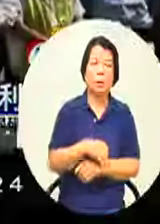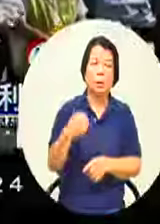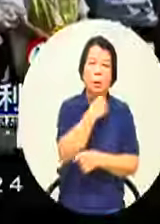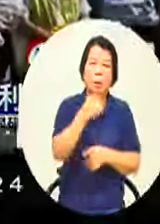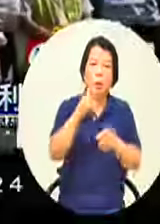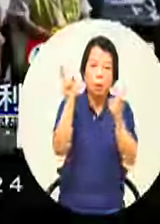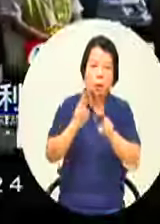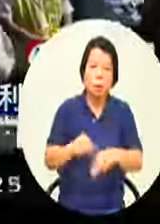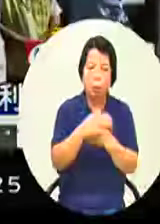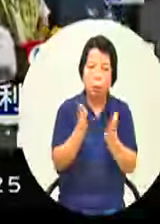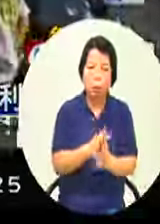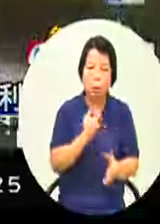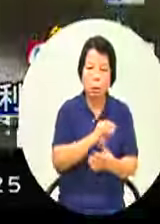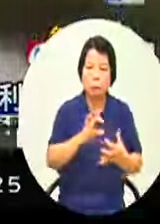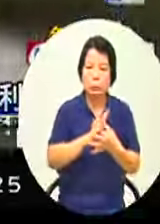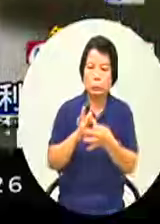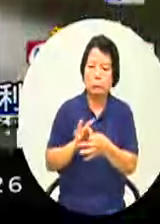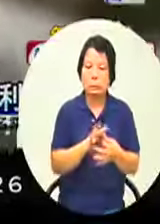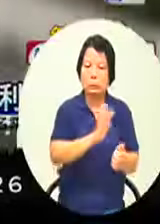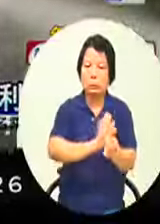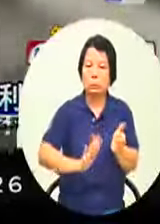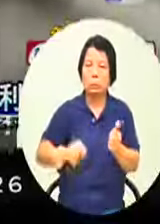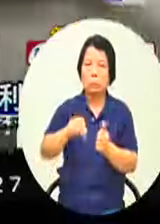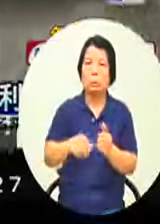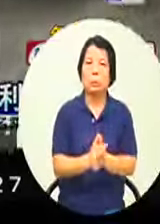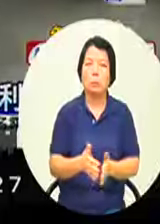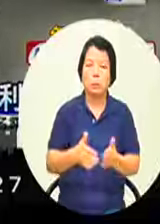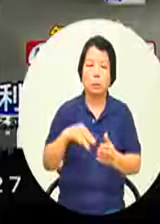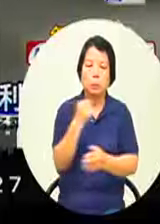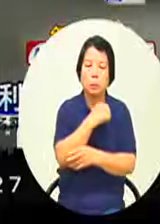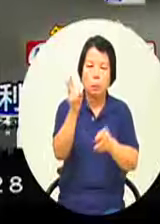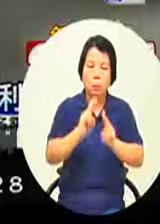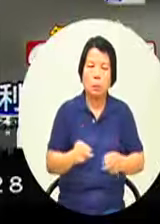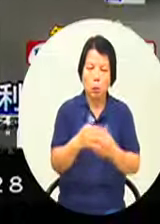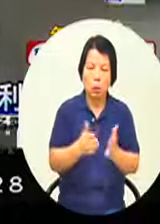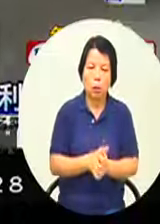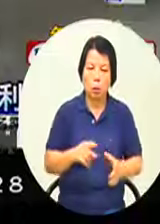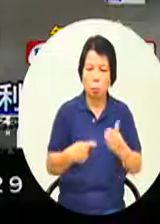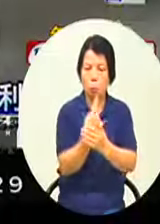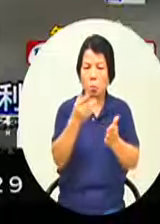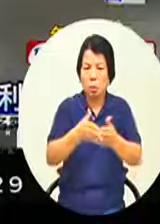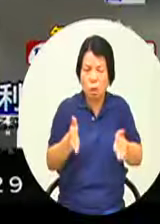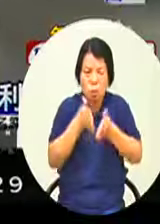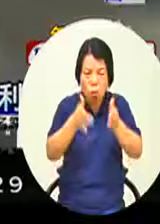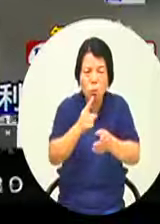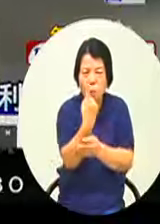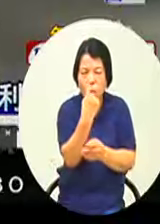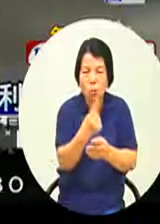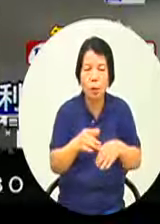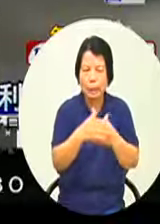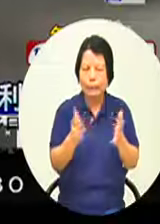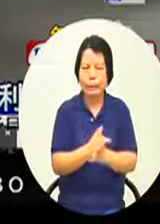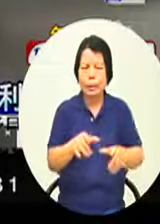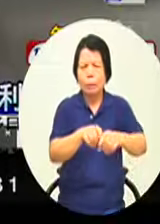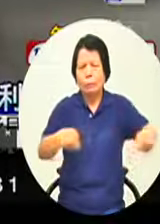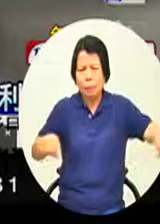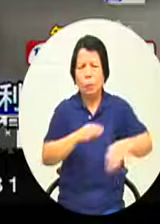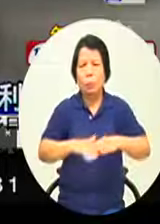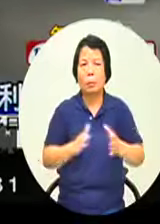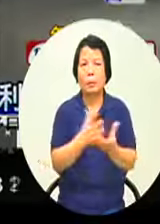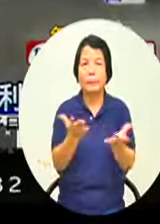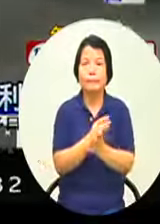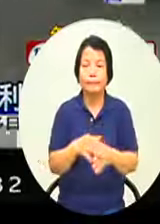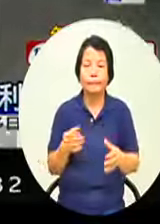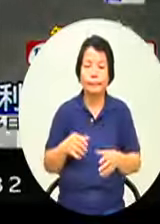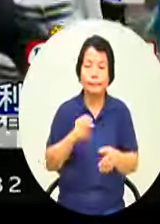生连锁效应造成坍塌，台电解释要塌会整条路，不会只有一个点，吵得不可开交。但中林路坍塌意